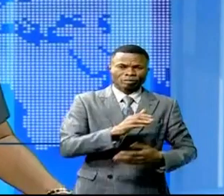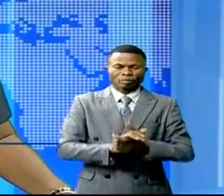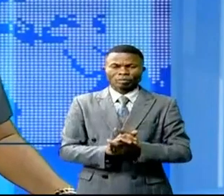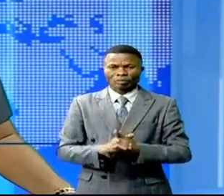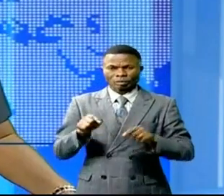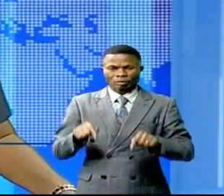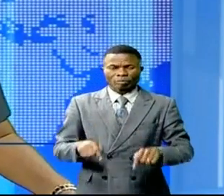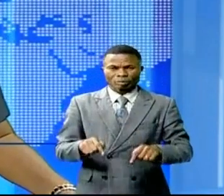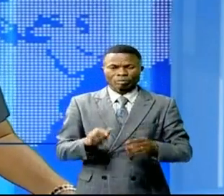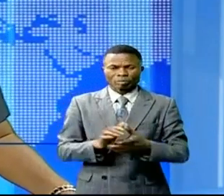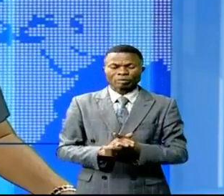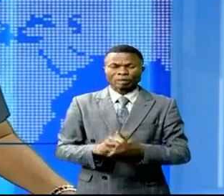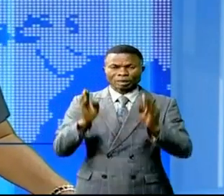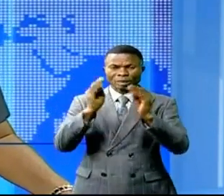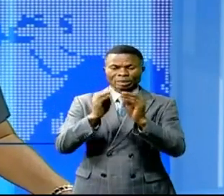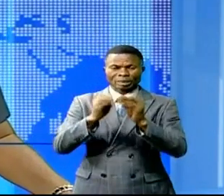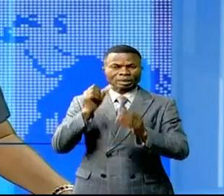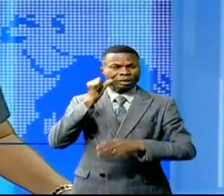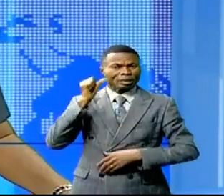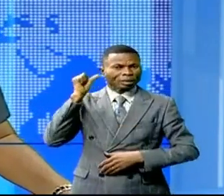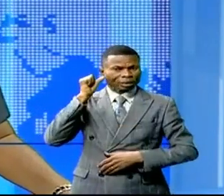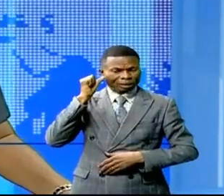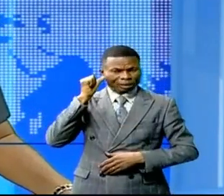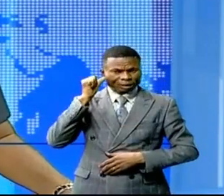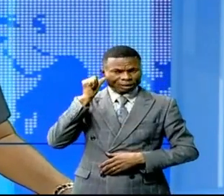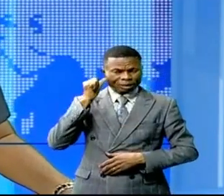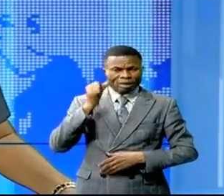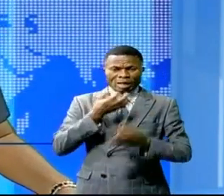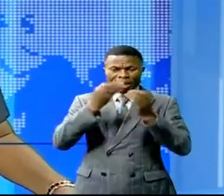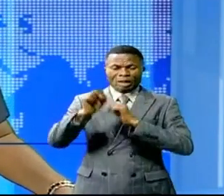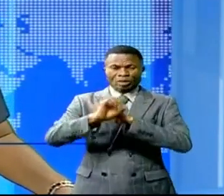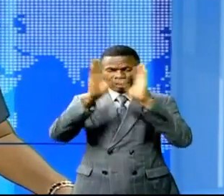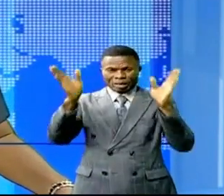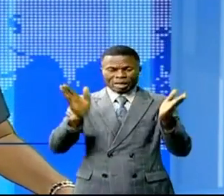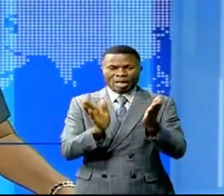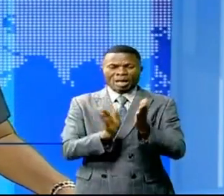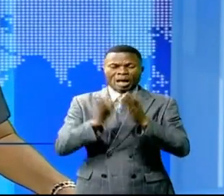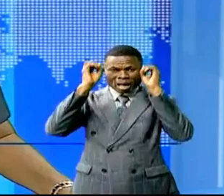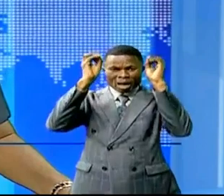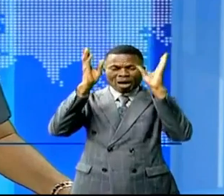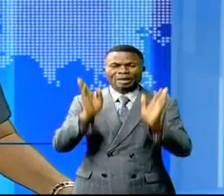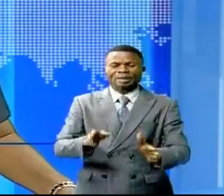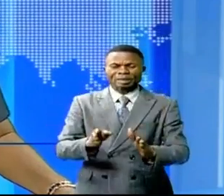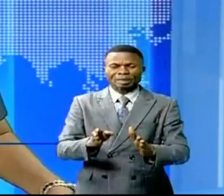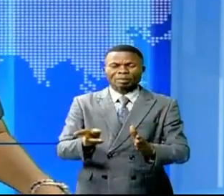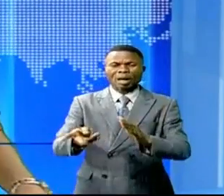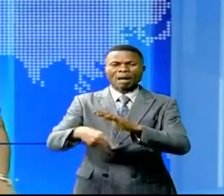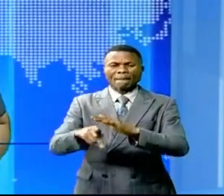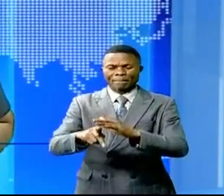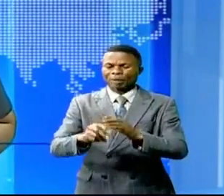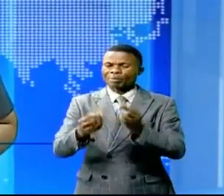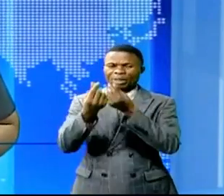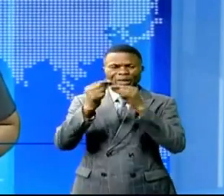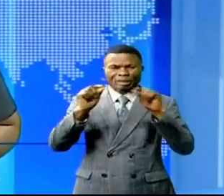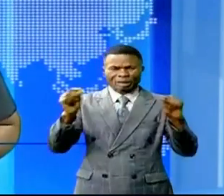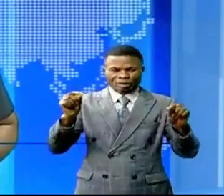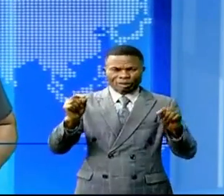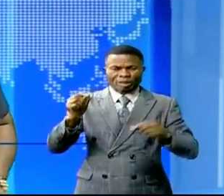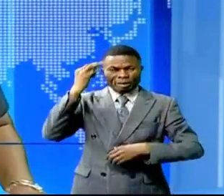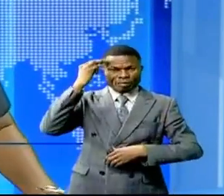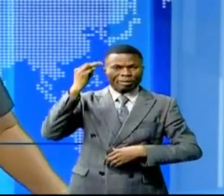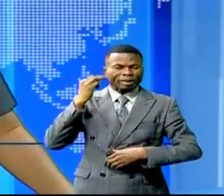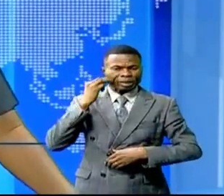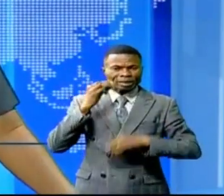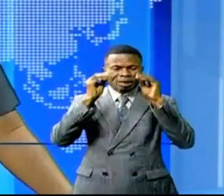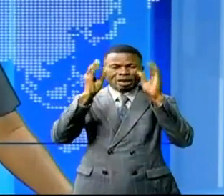Revenons encore à la plénière d'hier. Les éclaircissements sur la gratuité de l'enseignement de base donné par le ministre de l'Enseignement primaire, secondaire et